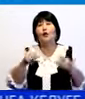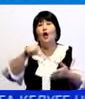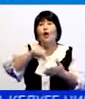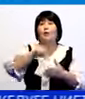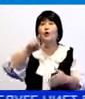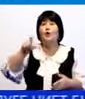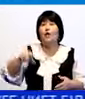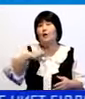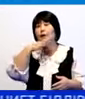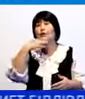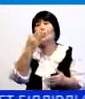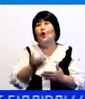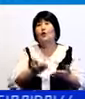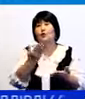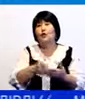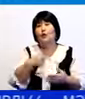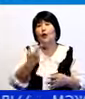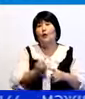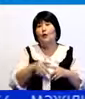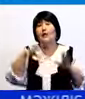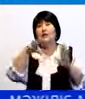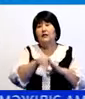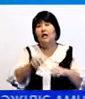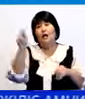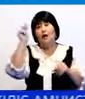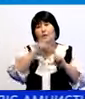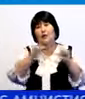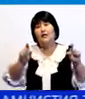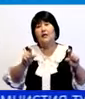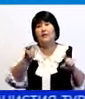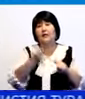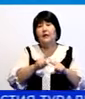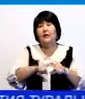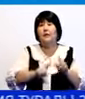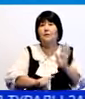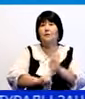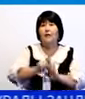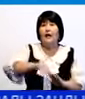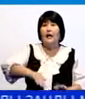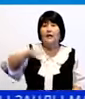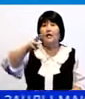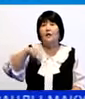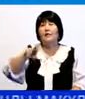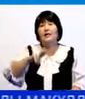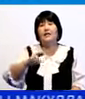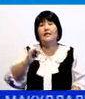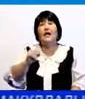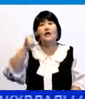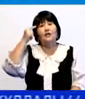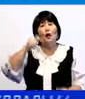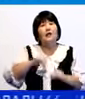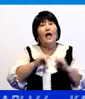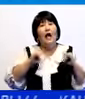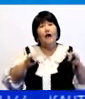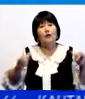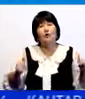мүшелерінен бірнеше ұсыныстар түсті. Оның ішінде осы мектеп қабырғасынан бастап медиа сауаттылықты арттыру, осы